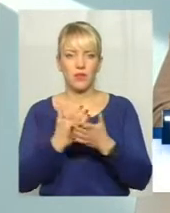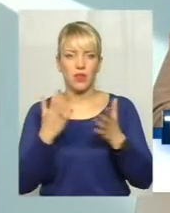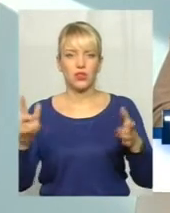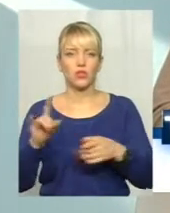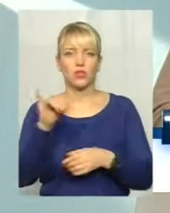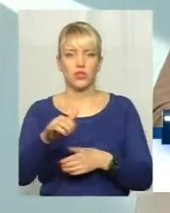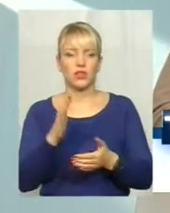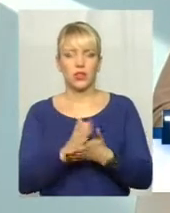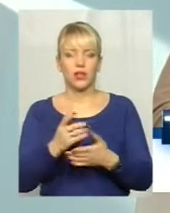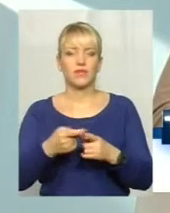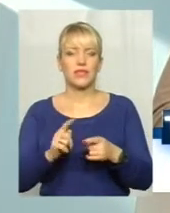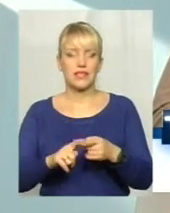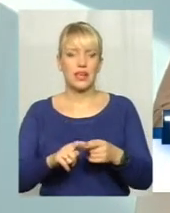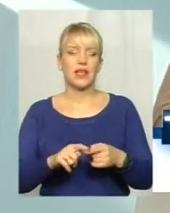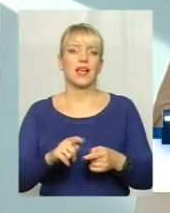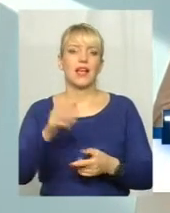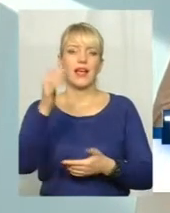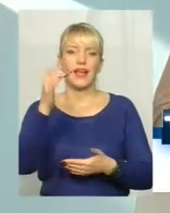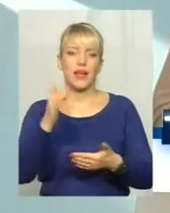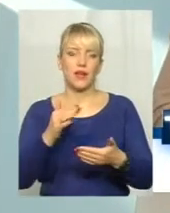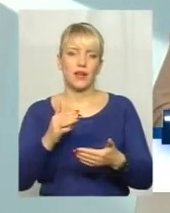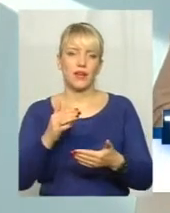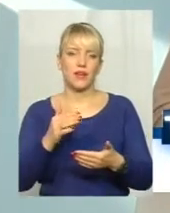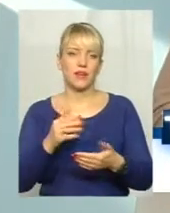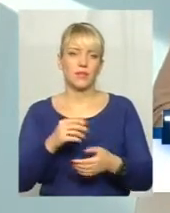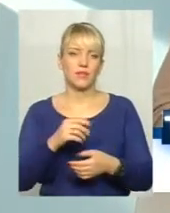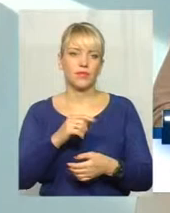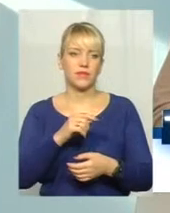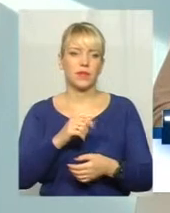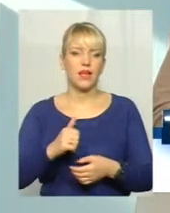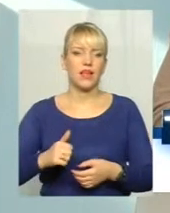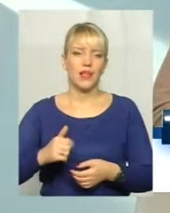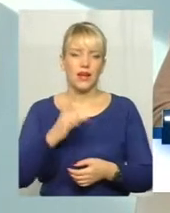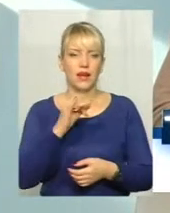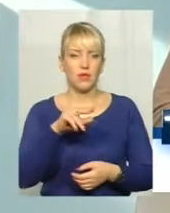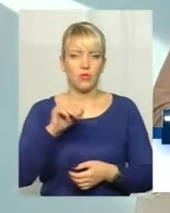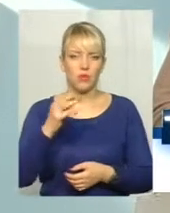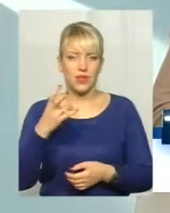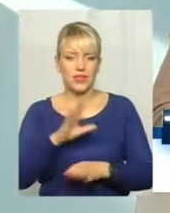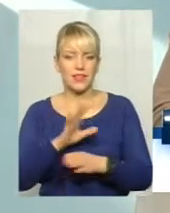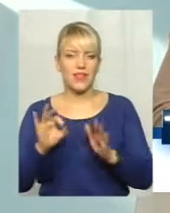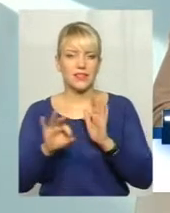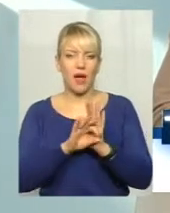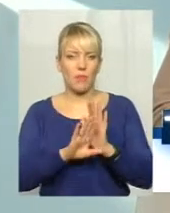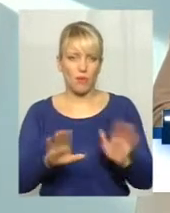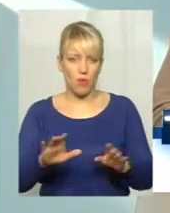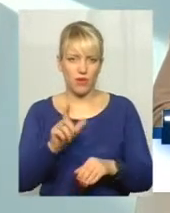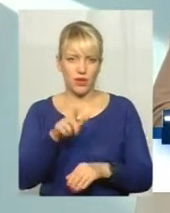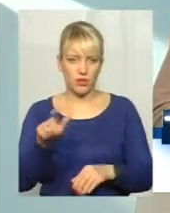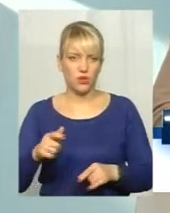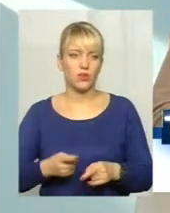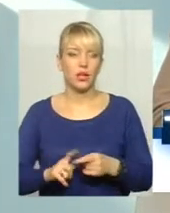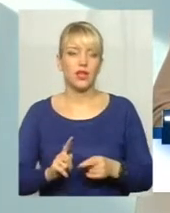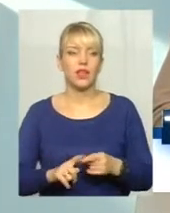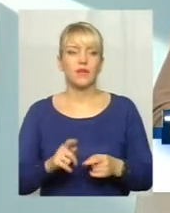нових незаплямованих. Я би хотів пригадати, як наш генпрокурор розповідав про справу, як розповідав деталі